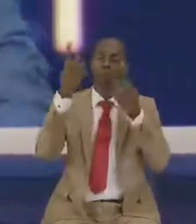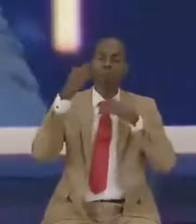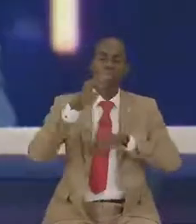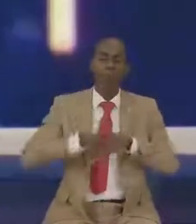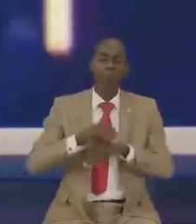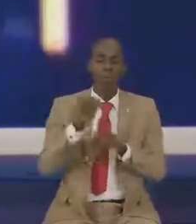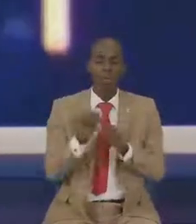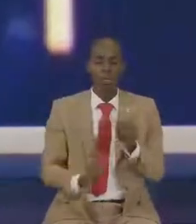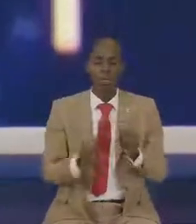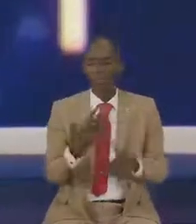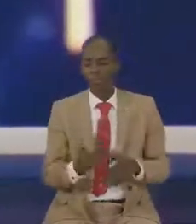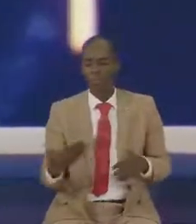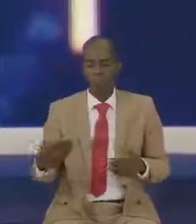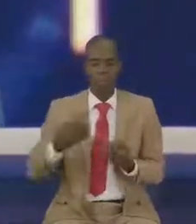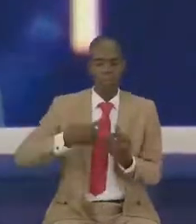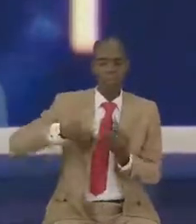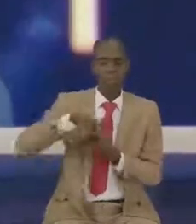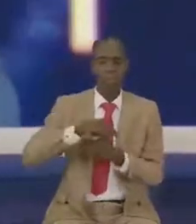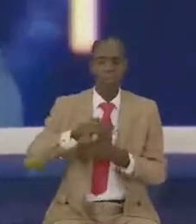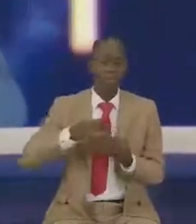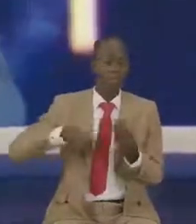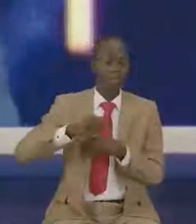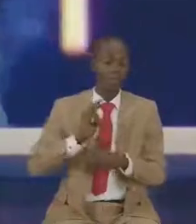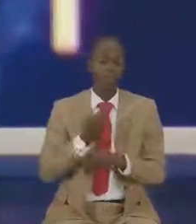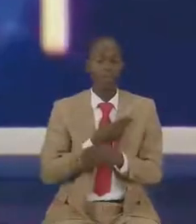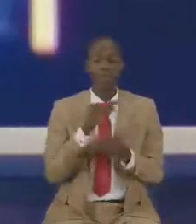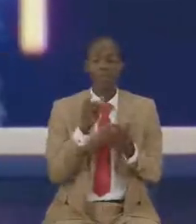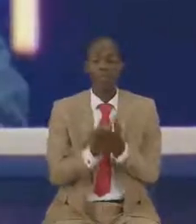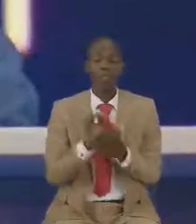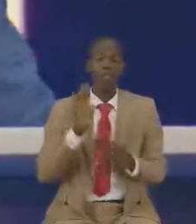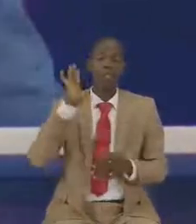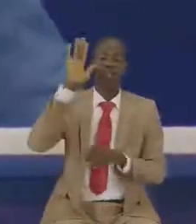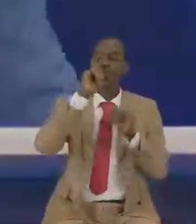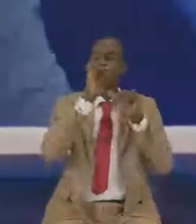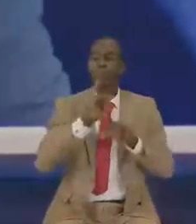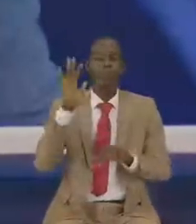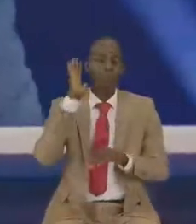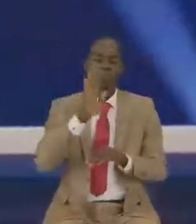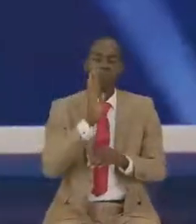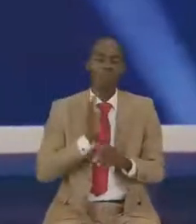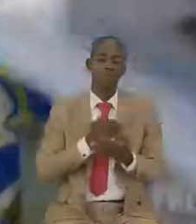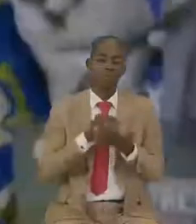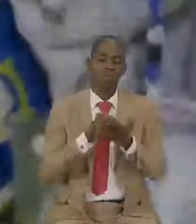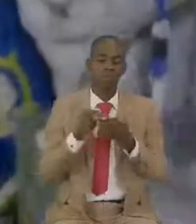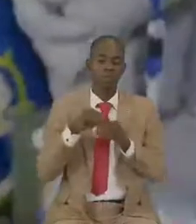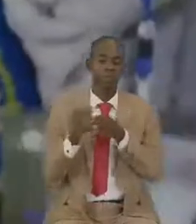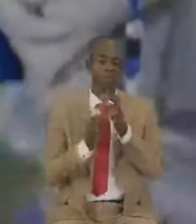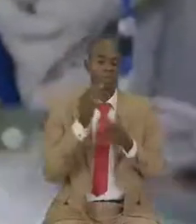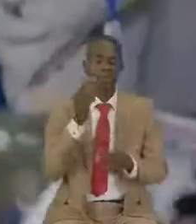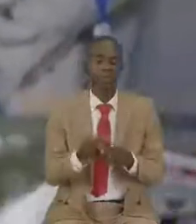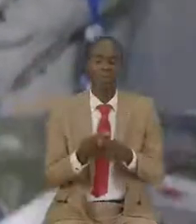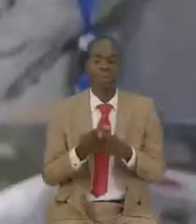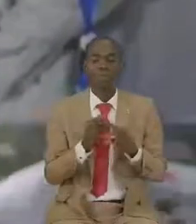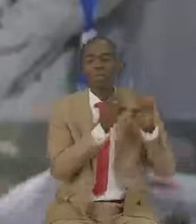utilise ta puissance pour descendre sur tout ce qui est autour de nous, afin que tes bénédictions soient